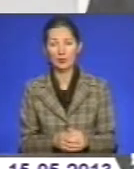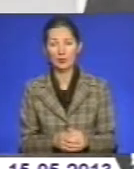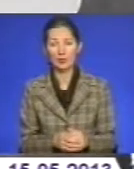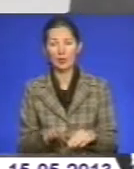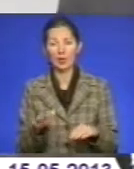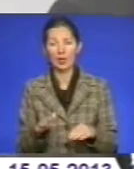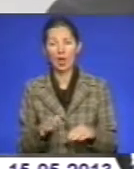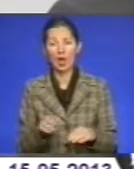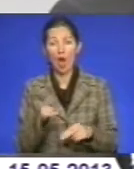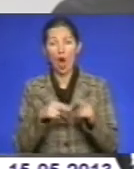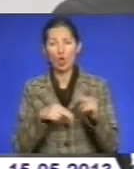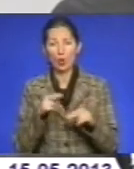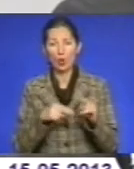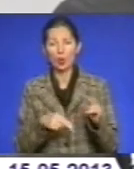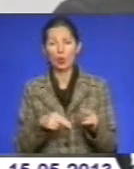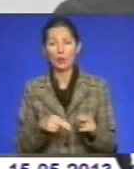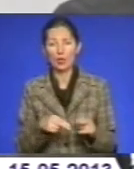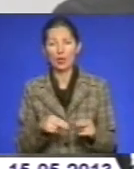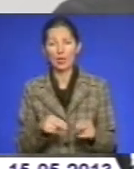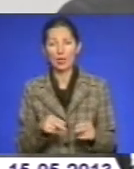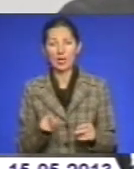Добрій справі, добудові, власне,